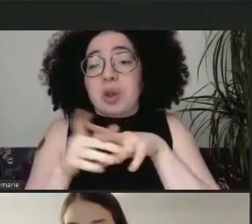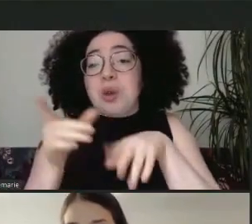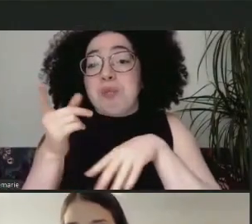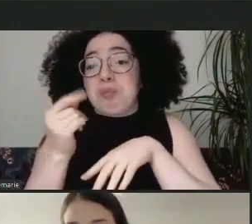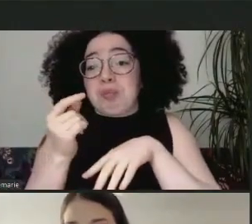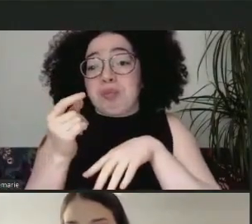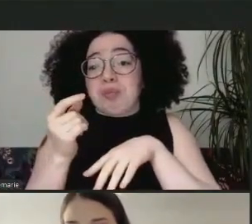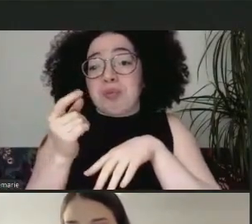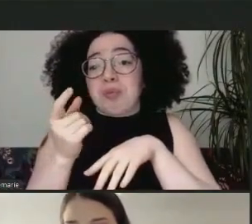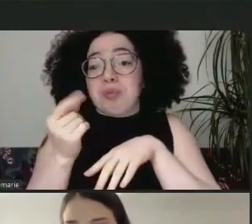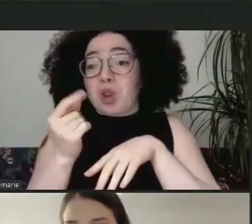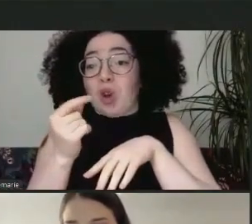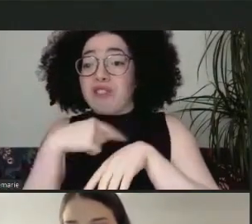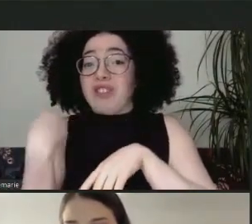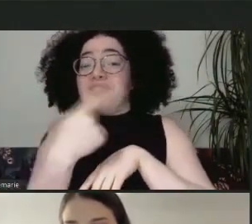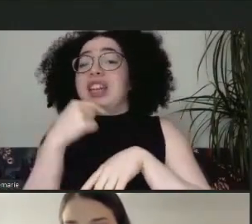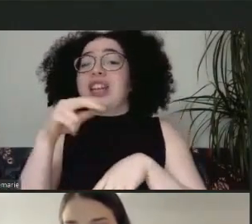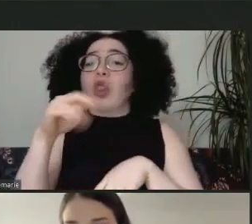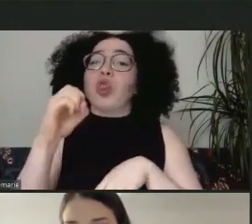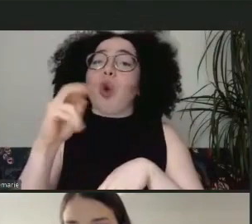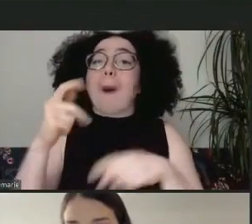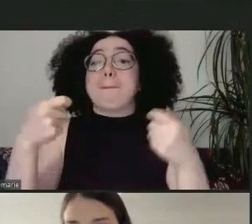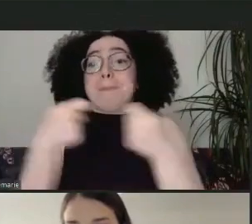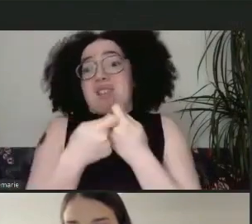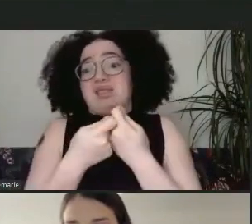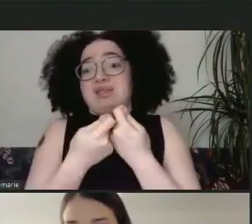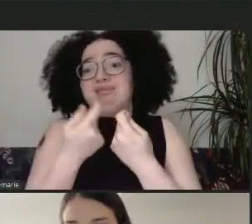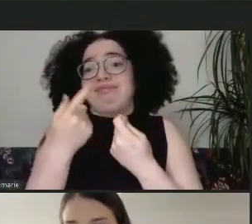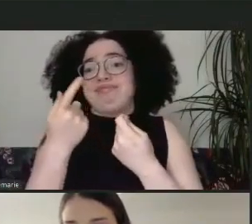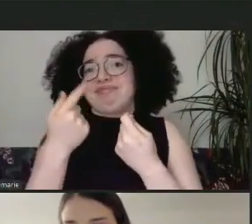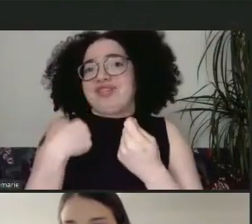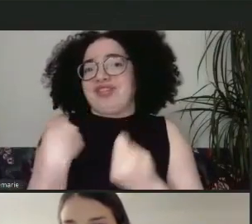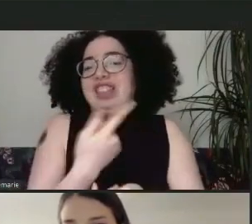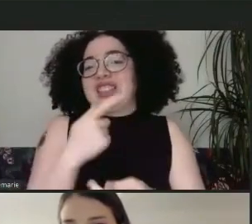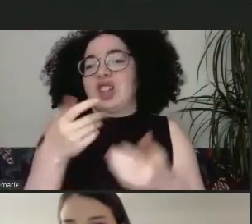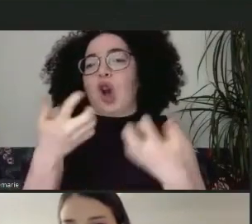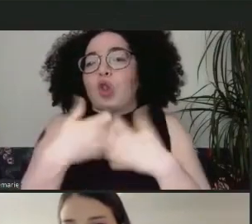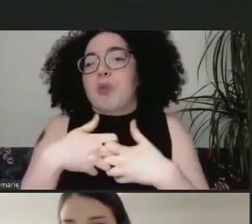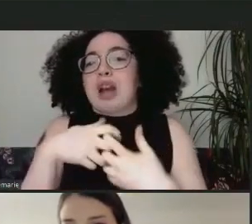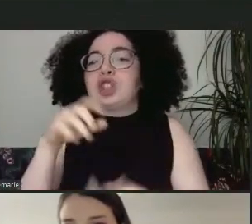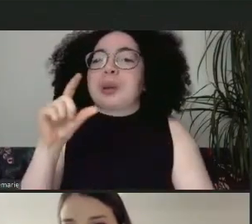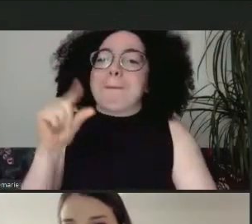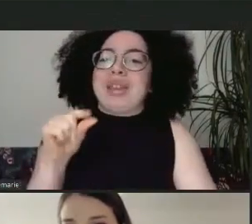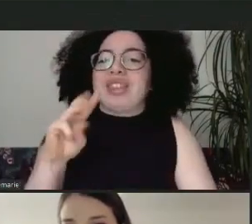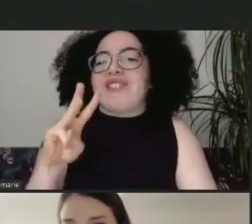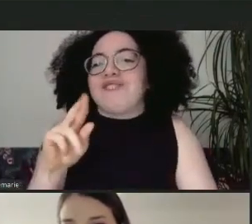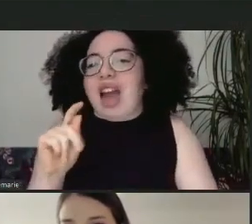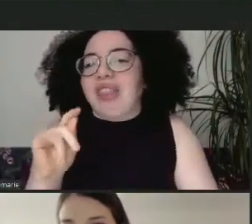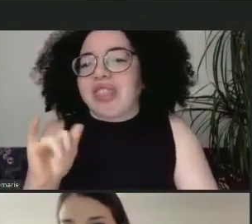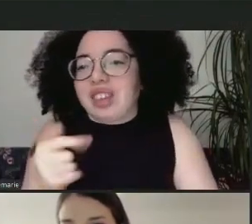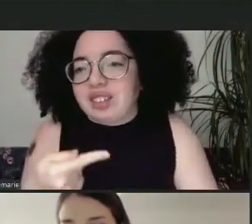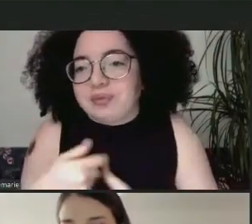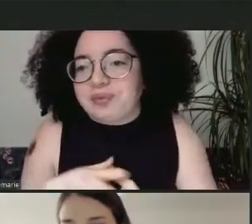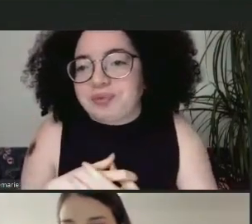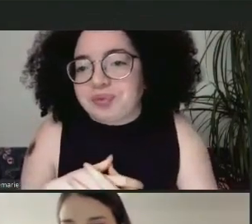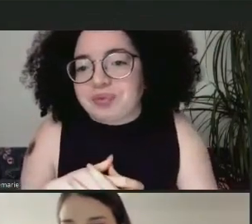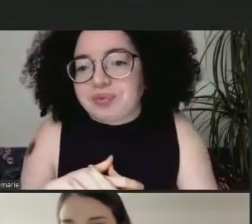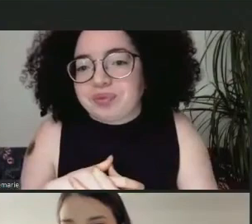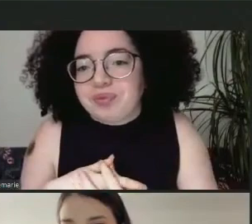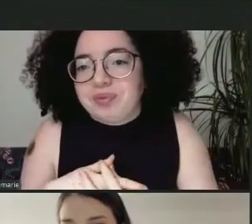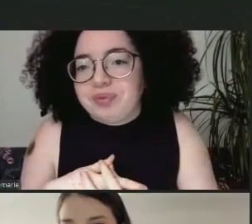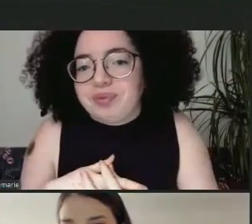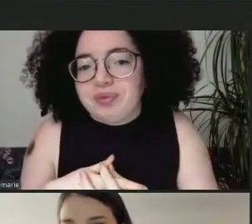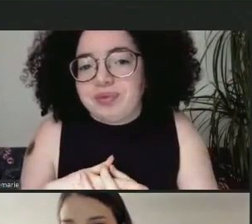Personen. Genau, das heißt, wir sind alle irgendwie betroffen und können uns da auch vernetzen